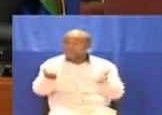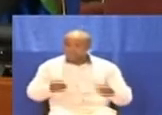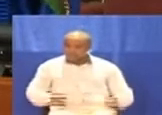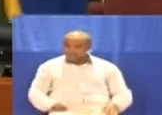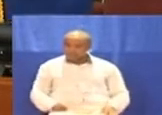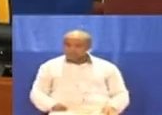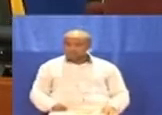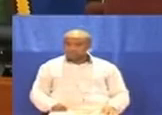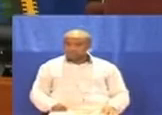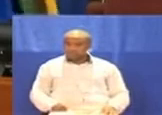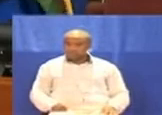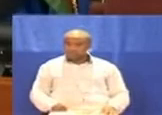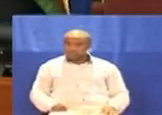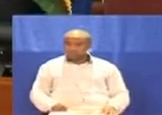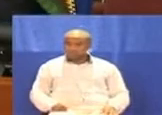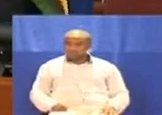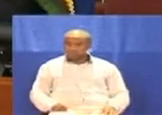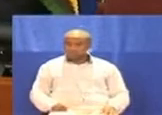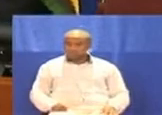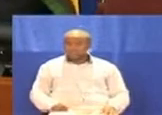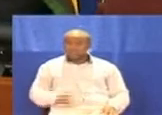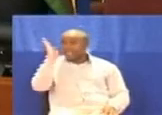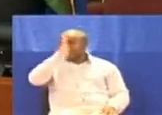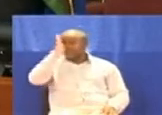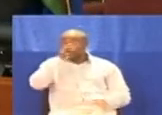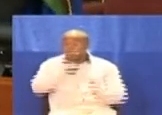Wewe uwezi kuwaza tu hivi inawezekanaje?